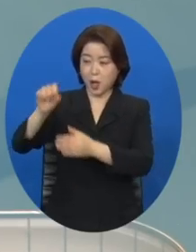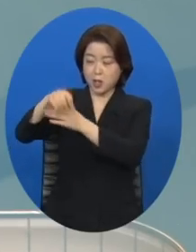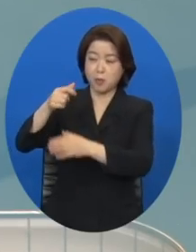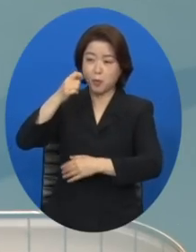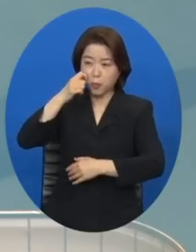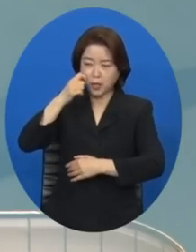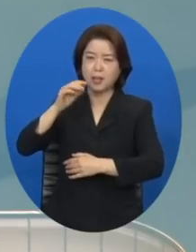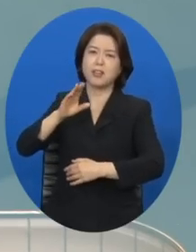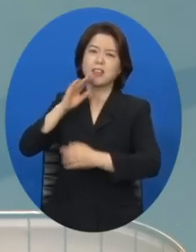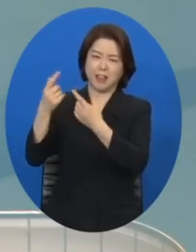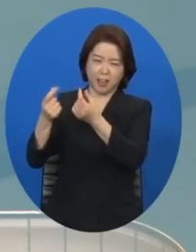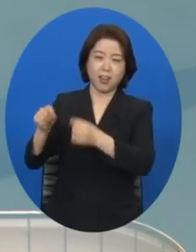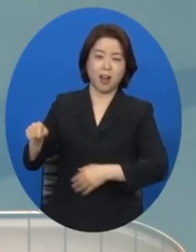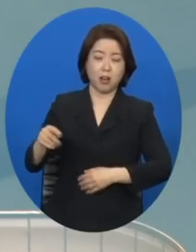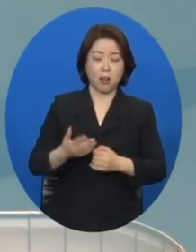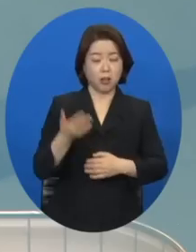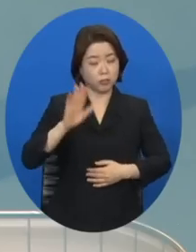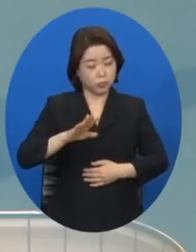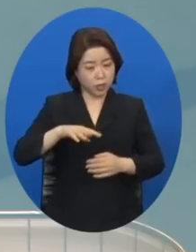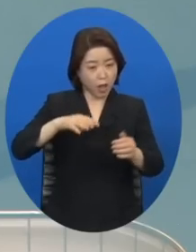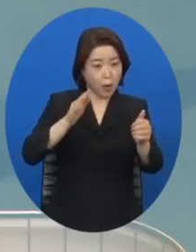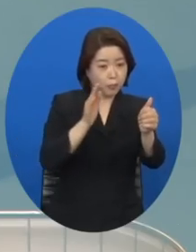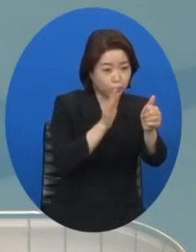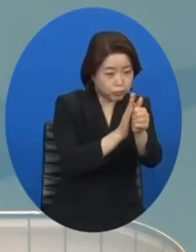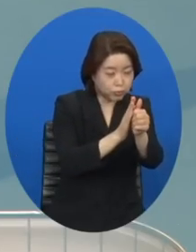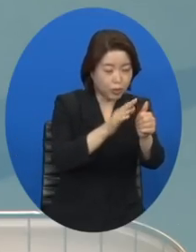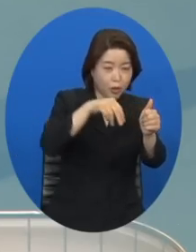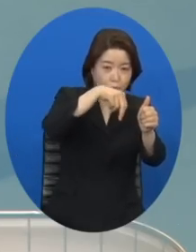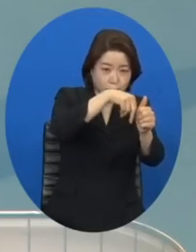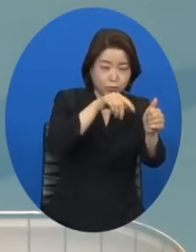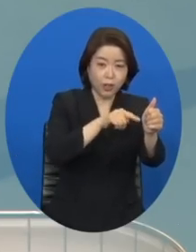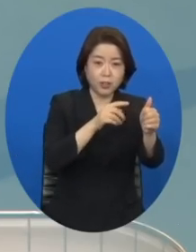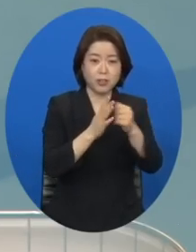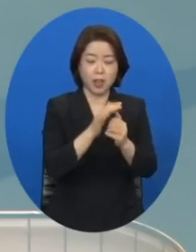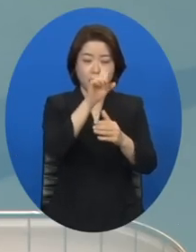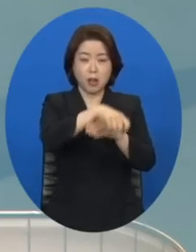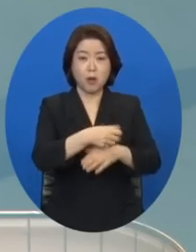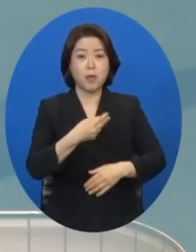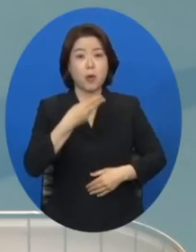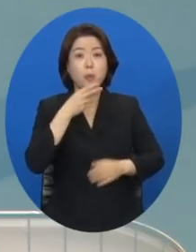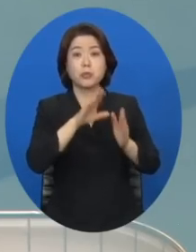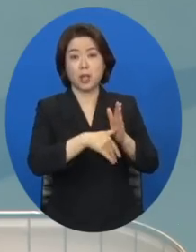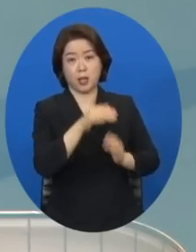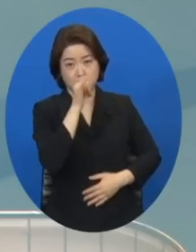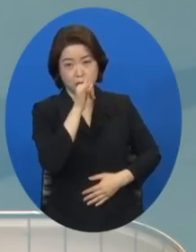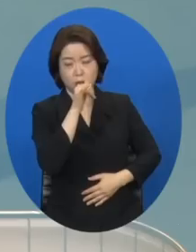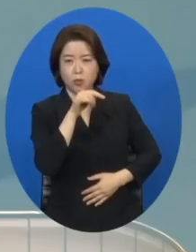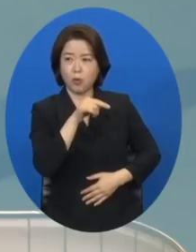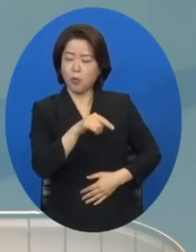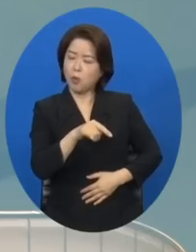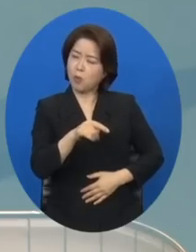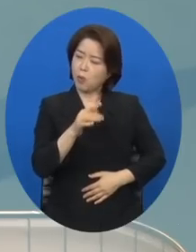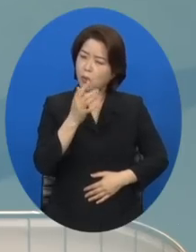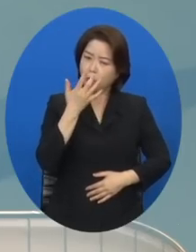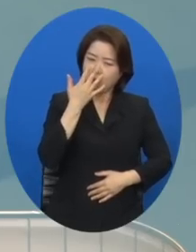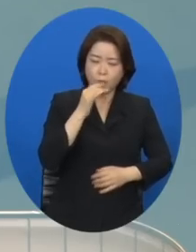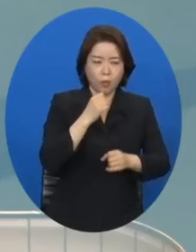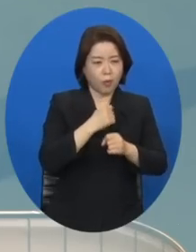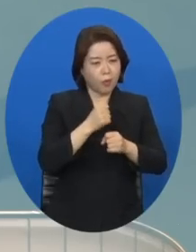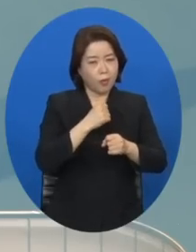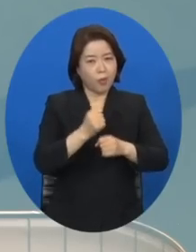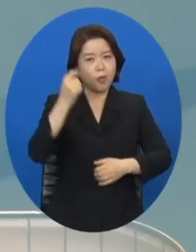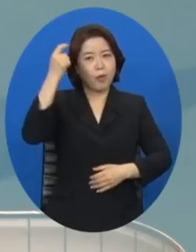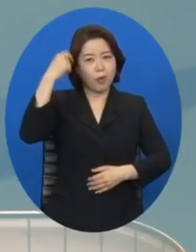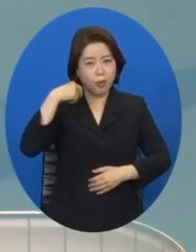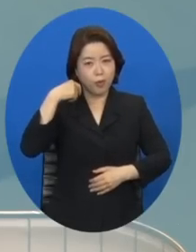근데 붙어 있는데 열매를 맺지 못하는 경우가 있다는 거예요 이것이 굉장히 우리를 당황스럽게 하고